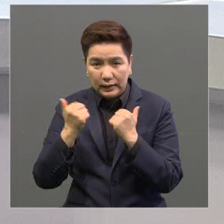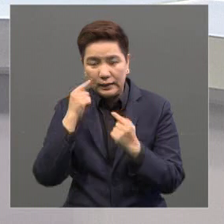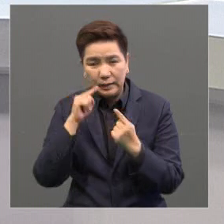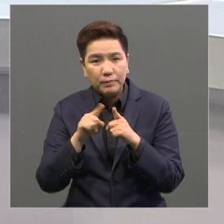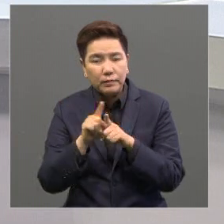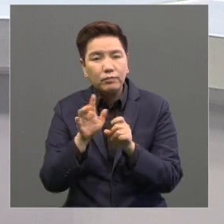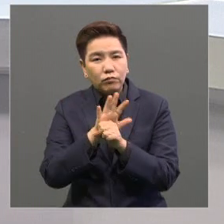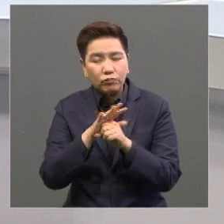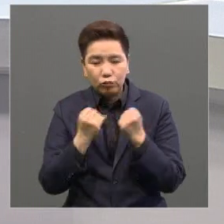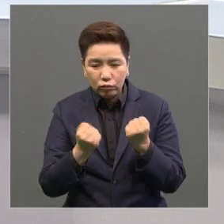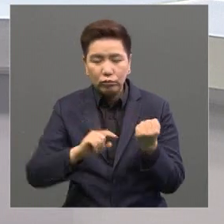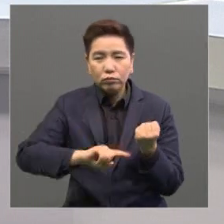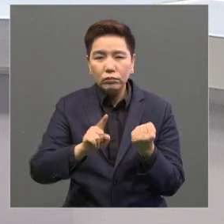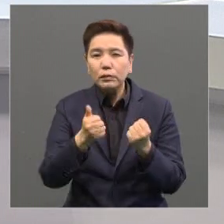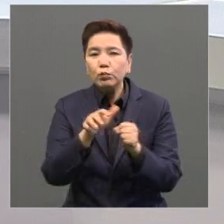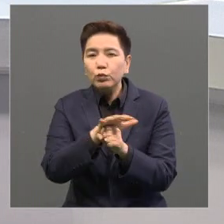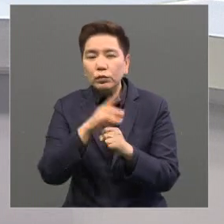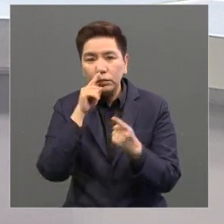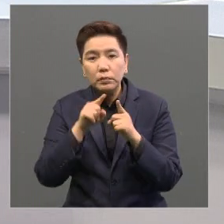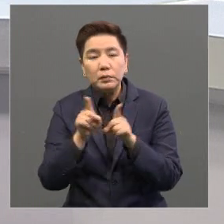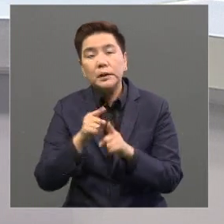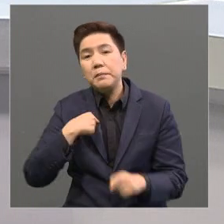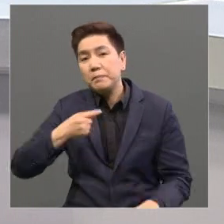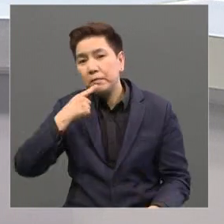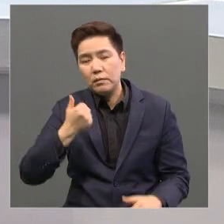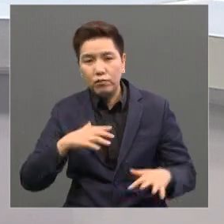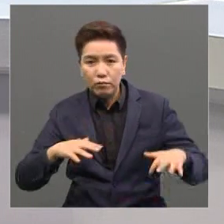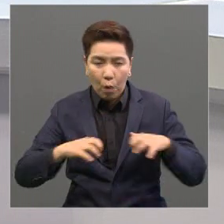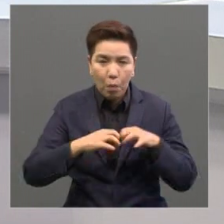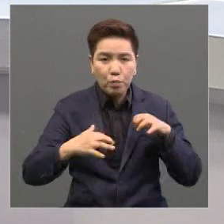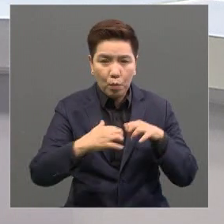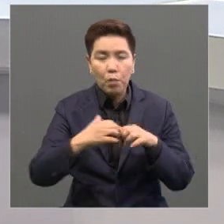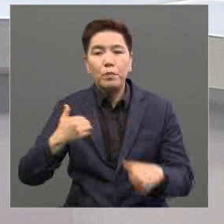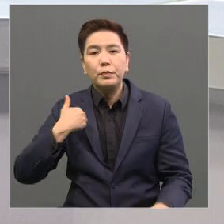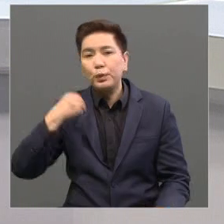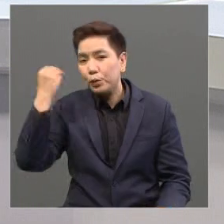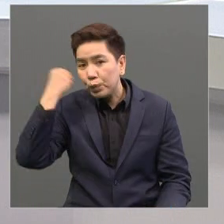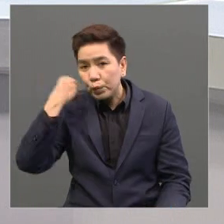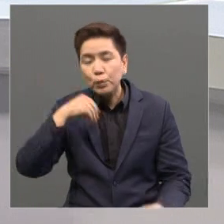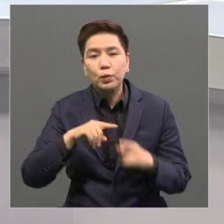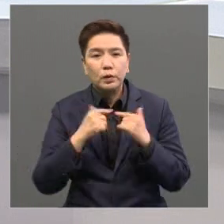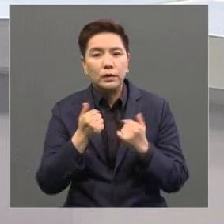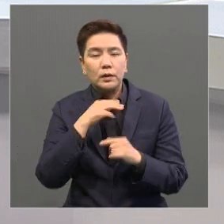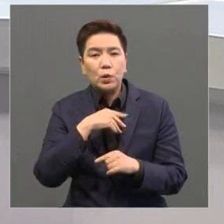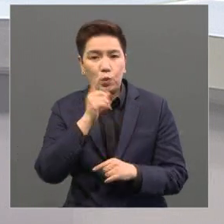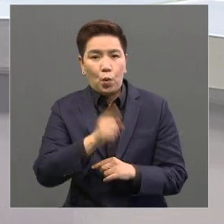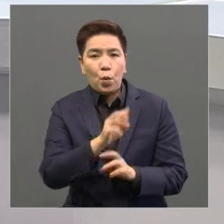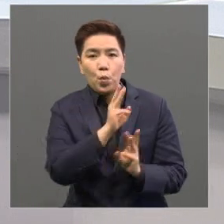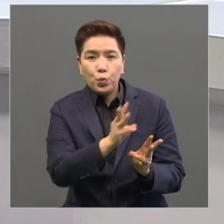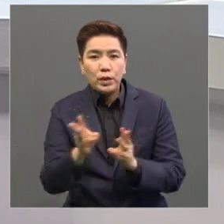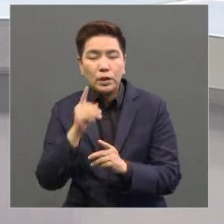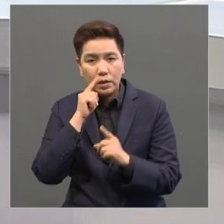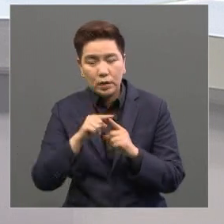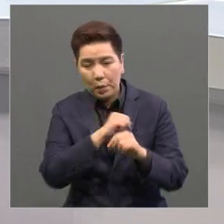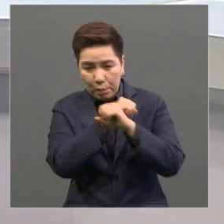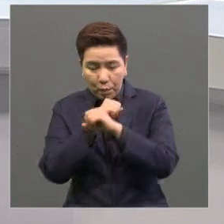ยังคงสามารถทำความเร็วได้บ้างอย่างที่บอกไปอุบัติเหตุเกิดขึ้นได้เสมอนะครับอย่างไรก็ตามทีคงต้องใช้ความระมัด